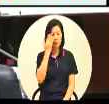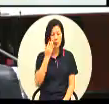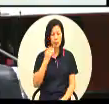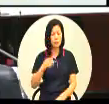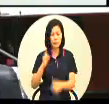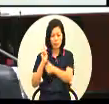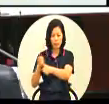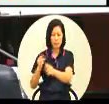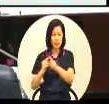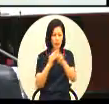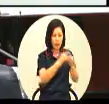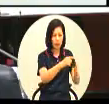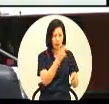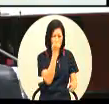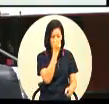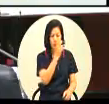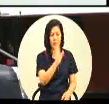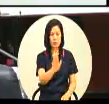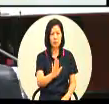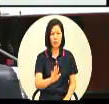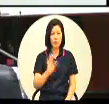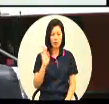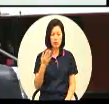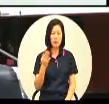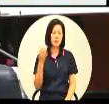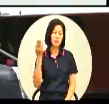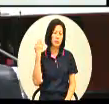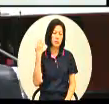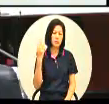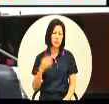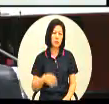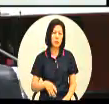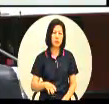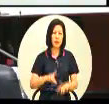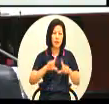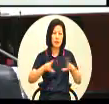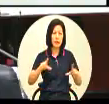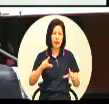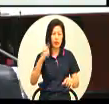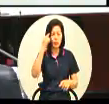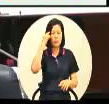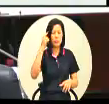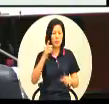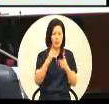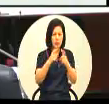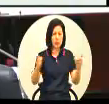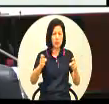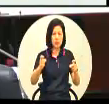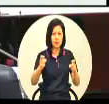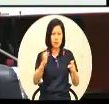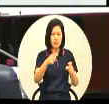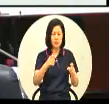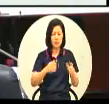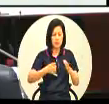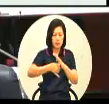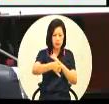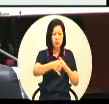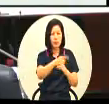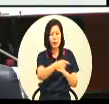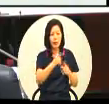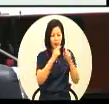勘，而且当时哦，大觉寺的庙方也有人出席，出来会